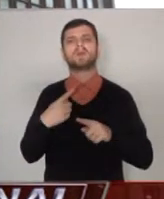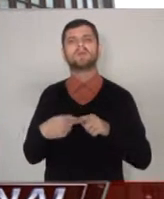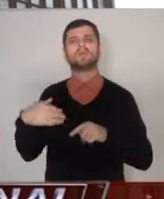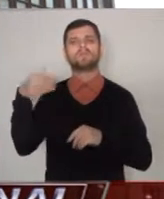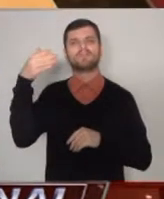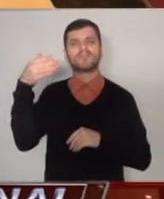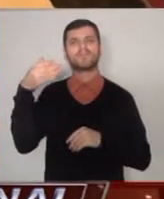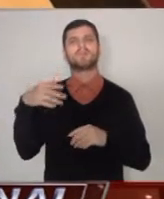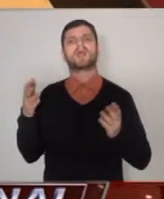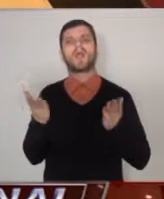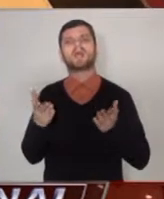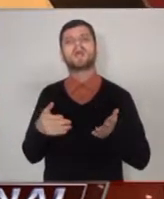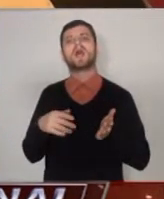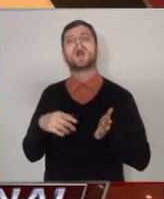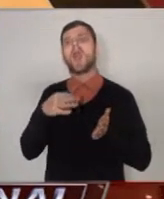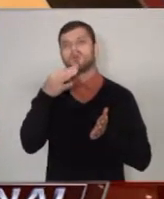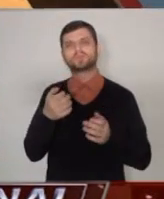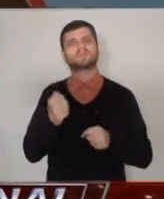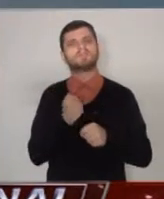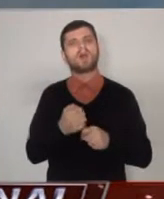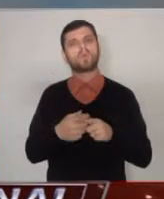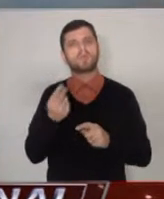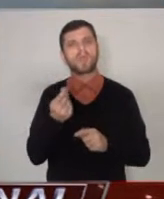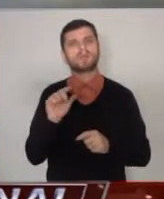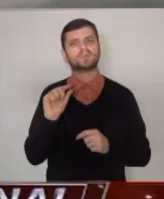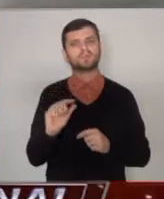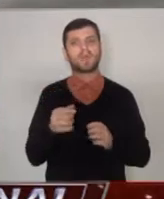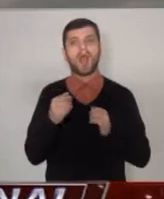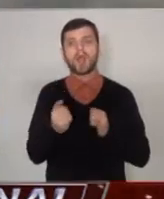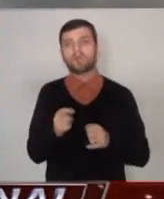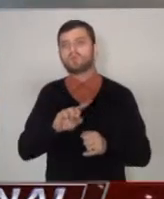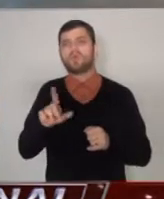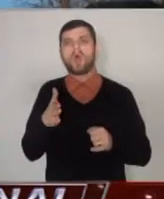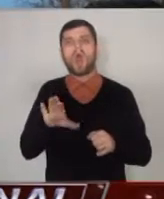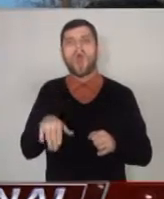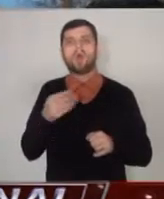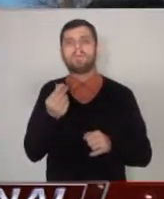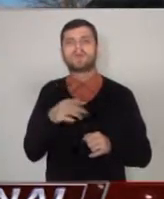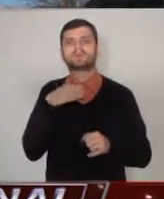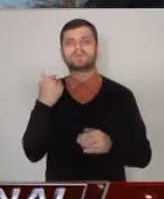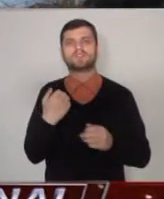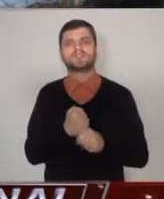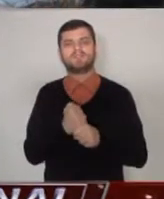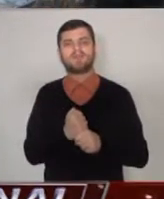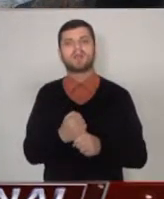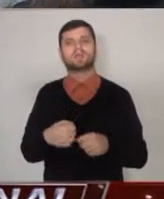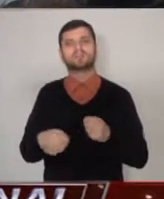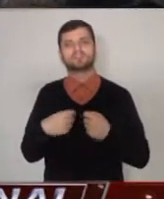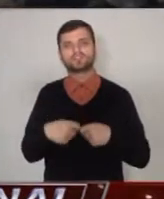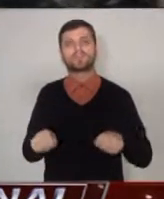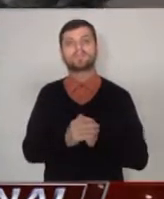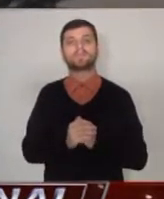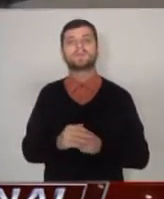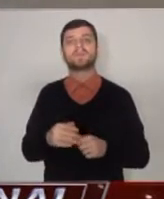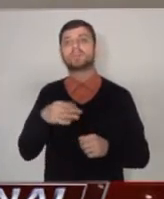mici lucrările și acum nu au bani să le definitiveze. Cu toate acestea, s-a reușit finalizarea Centrului de Informare Turistică început în 2010, însă